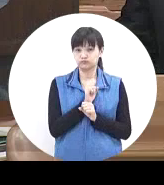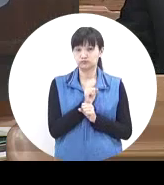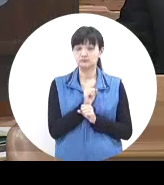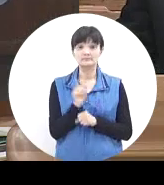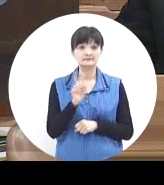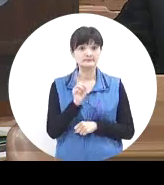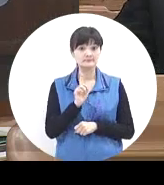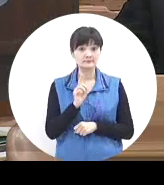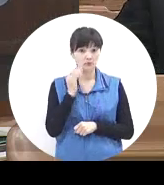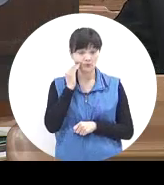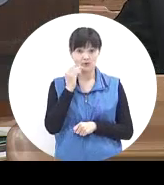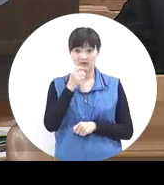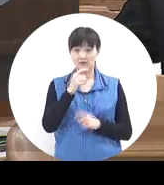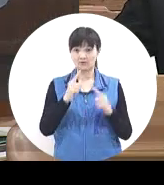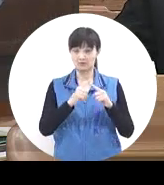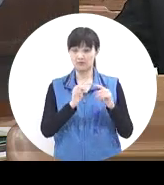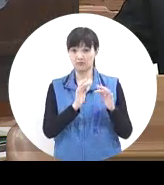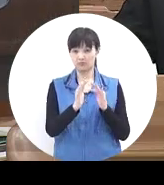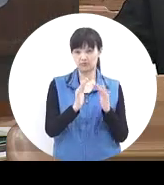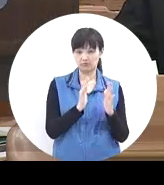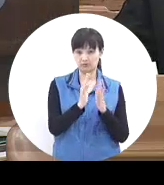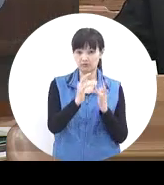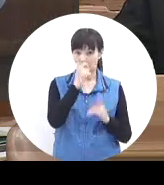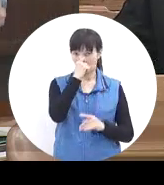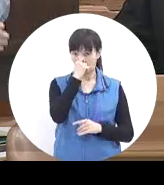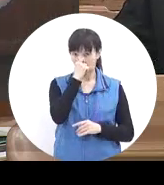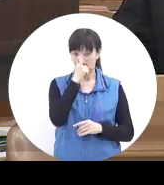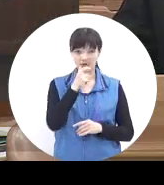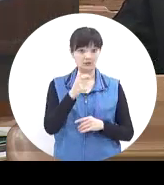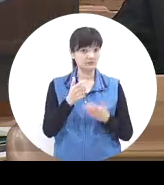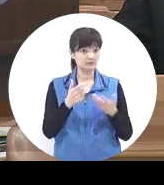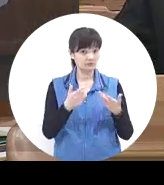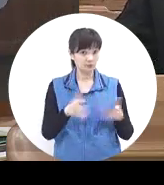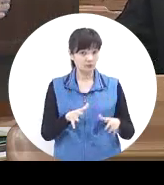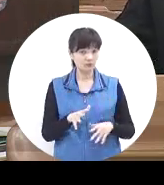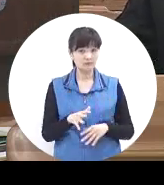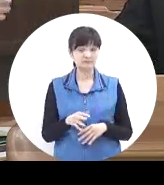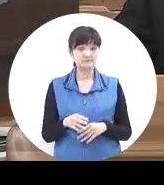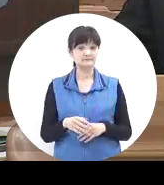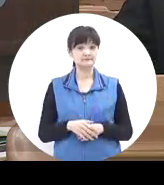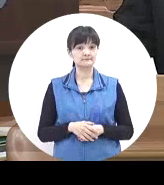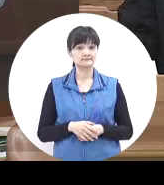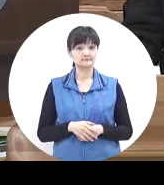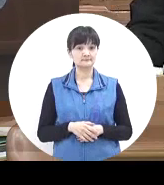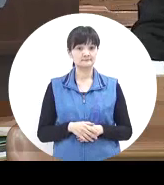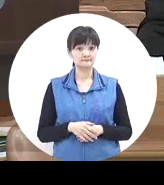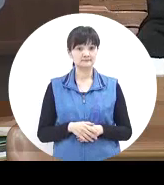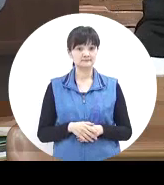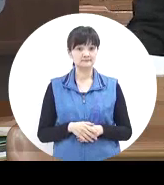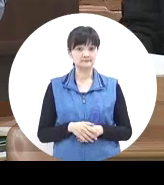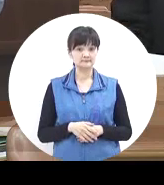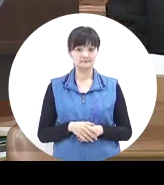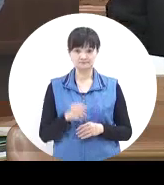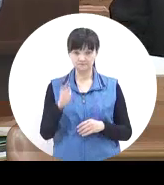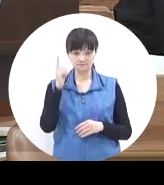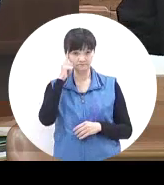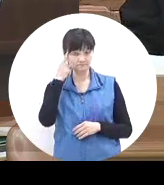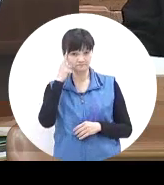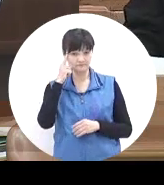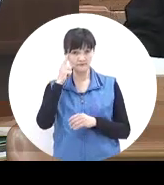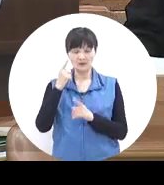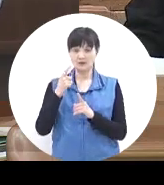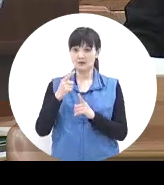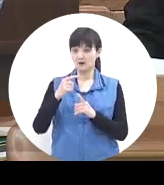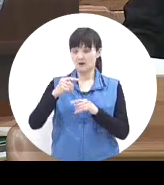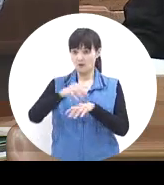方，市长，高密度的地方，你们既然都是盖为低密度的一个学校，你知道不？